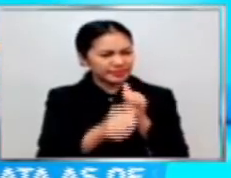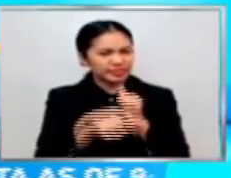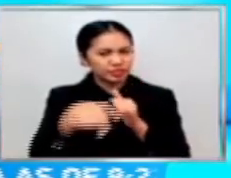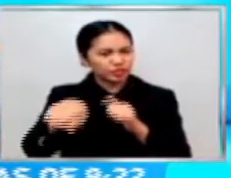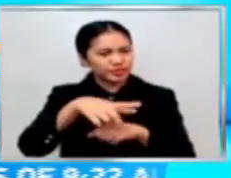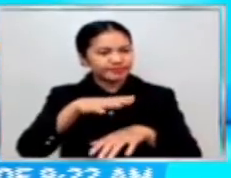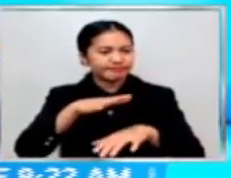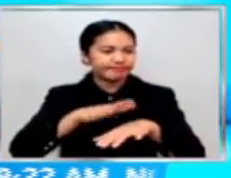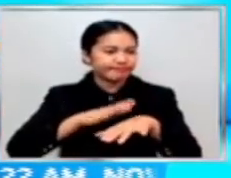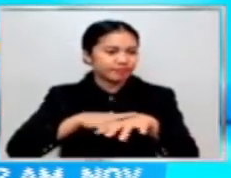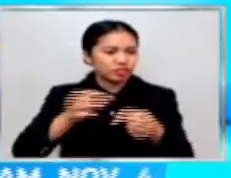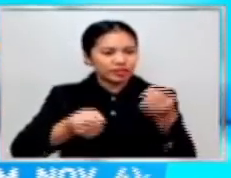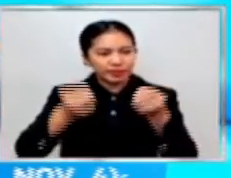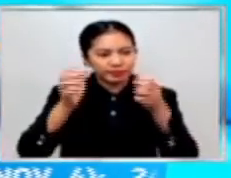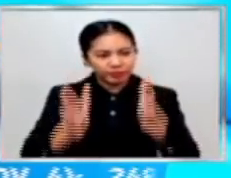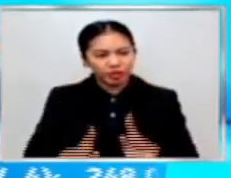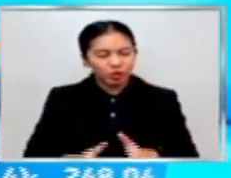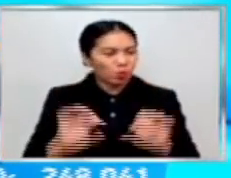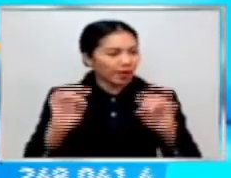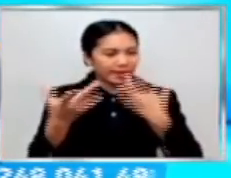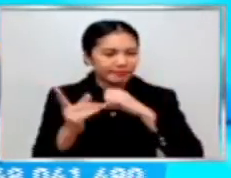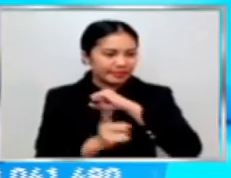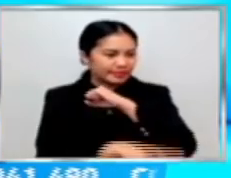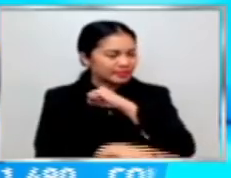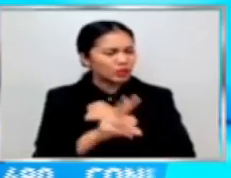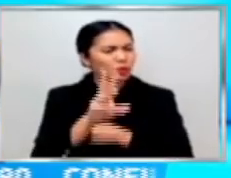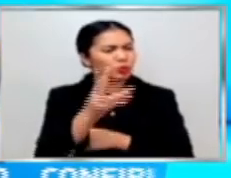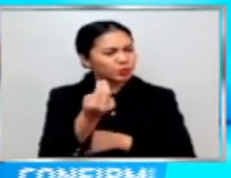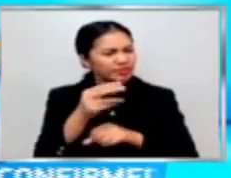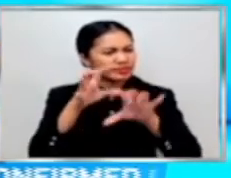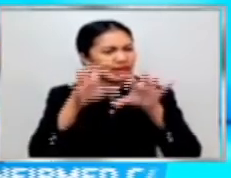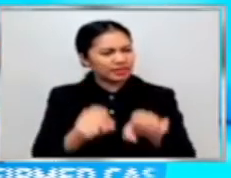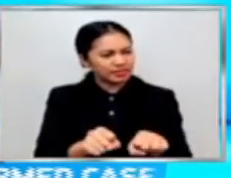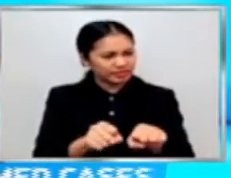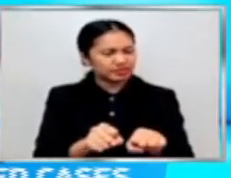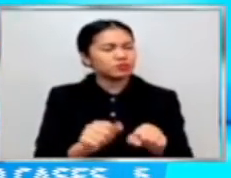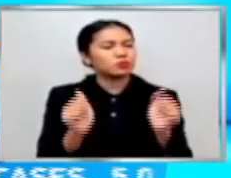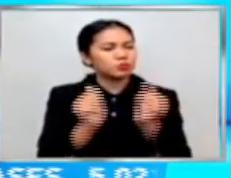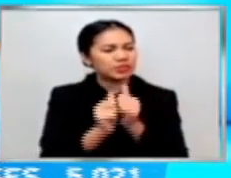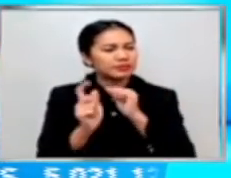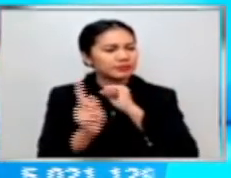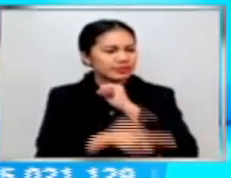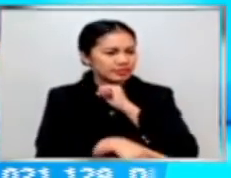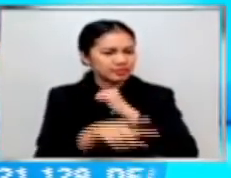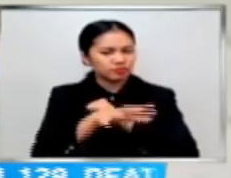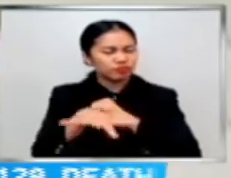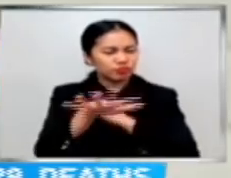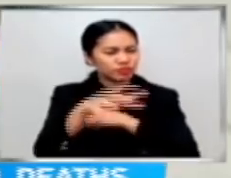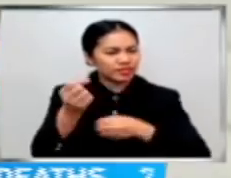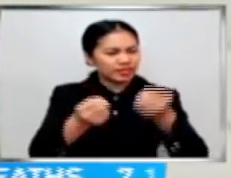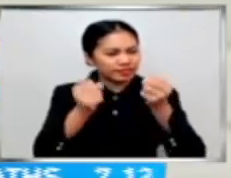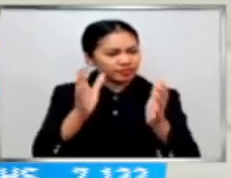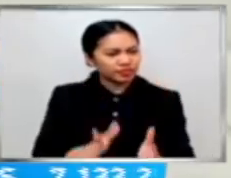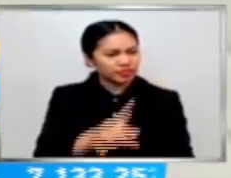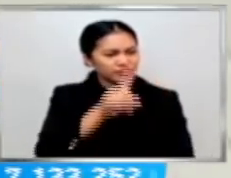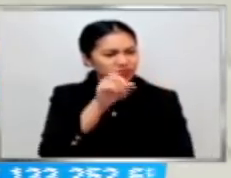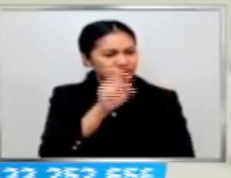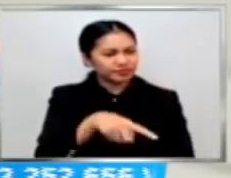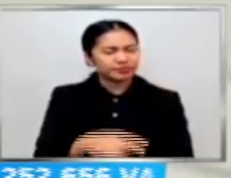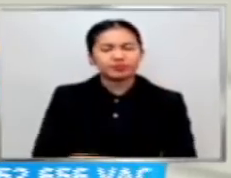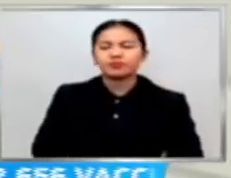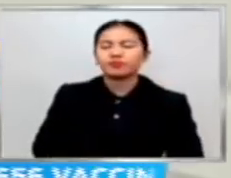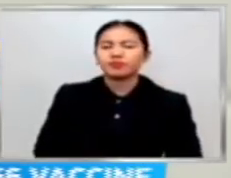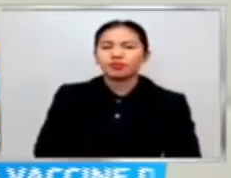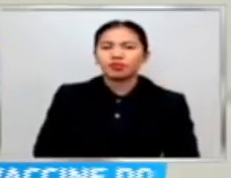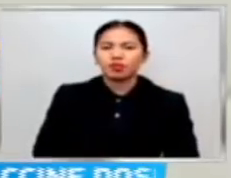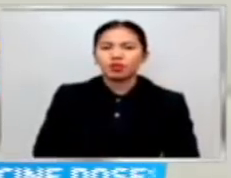kababayan, kailan daw, sabi ng HPG, nahuhulihin na talaga ng tuluyan itong mga violators? Walang particular na